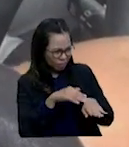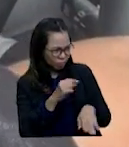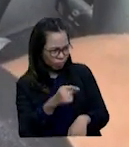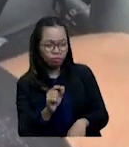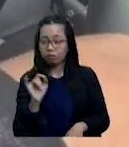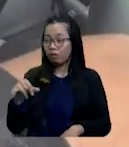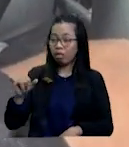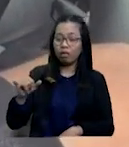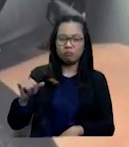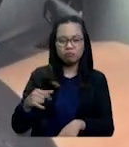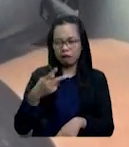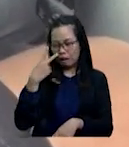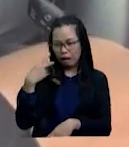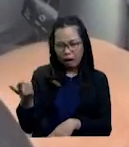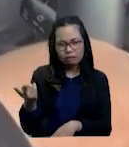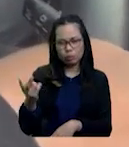ini?